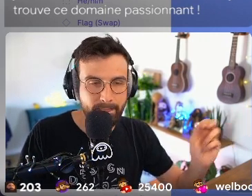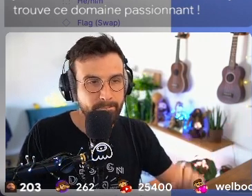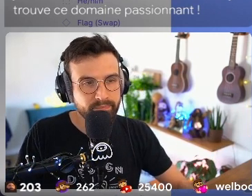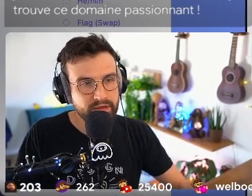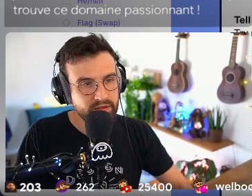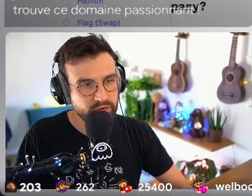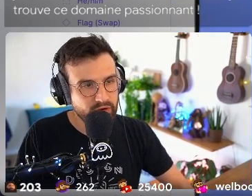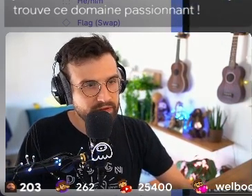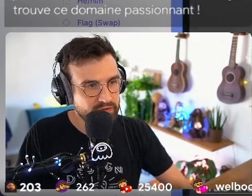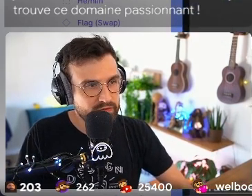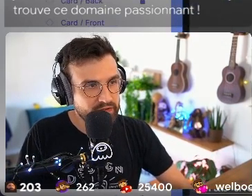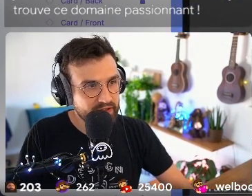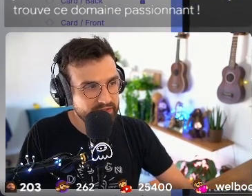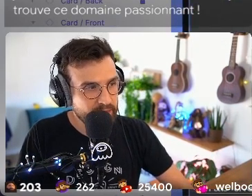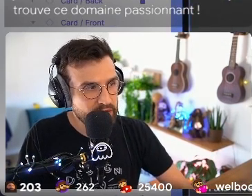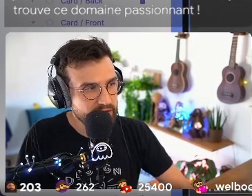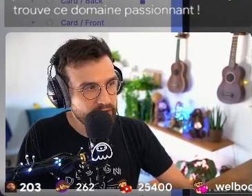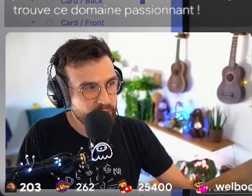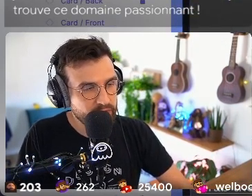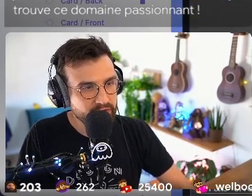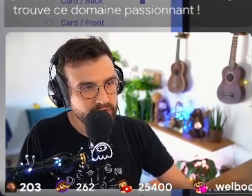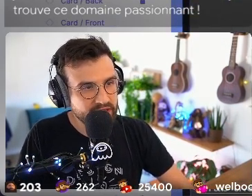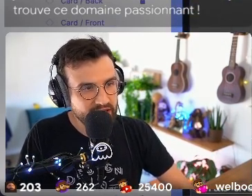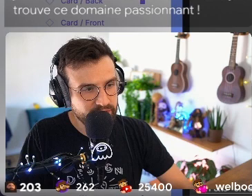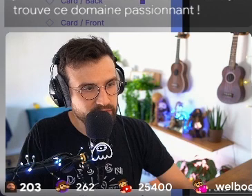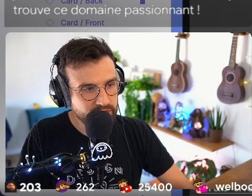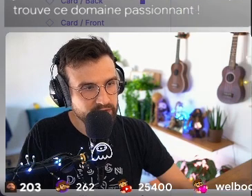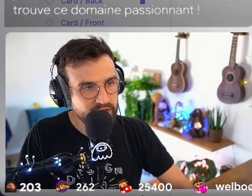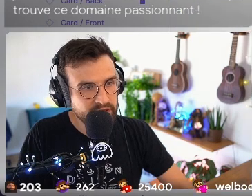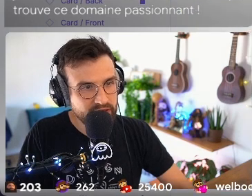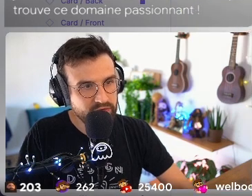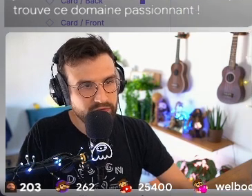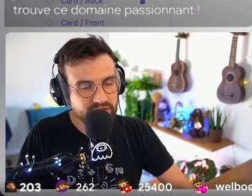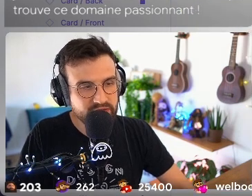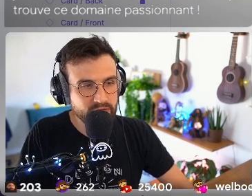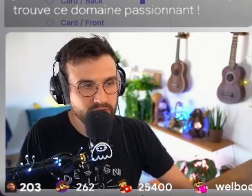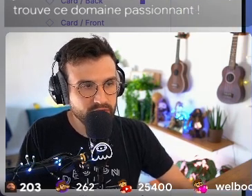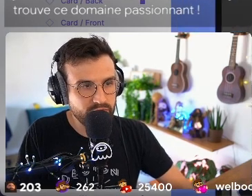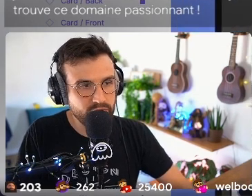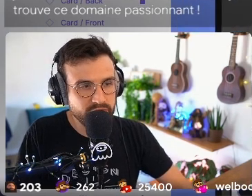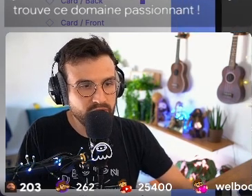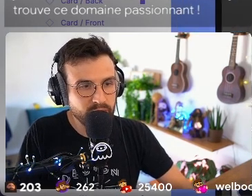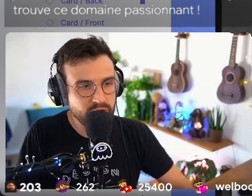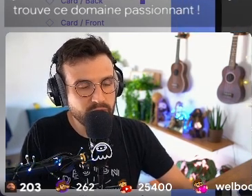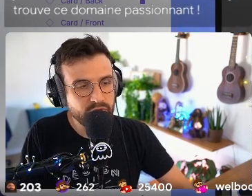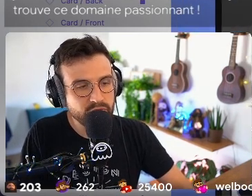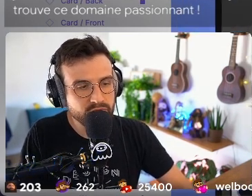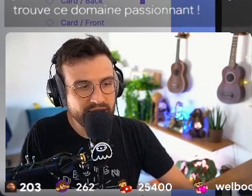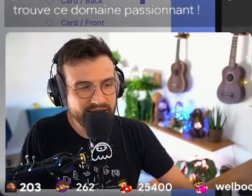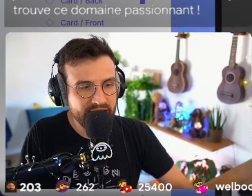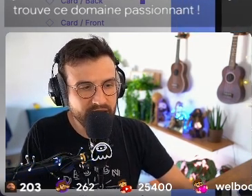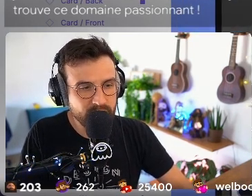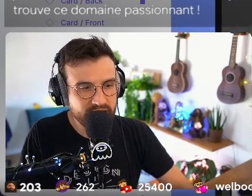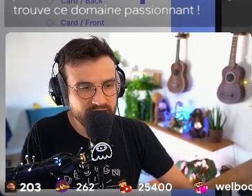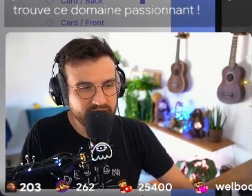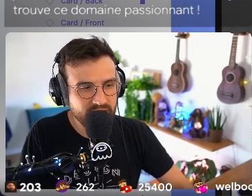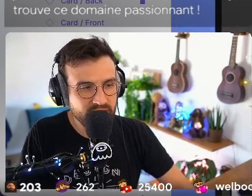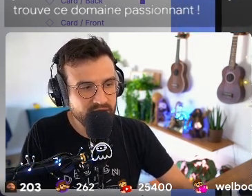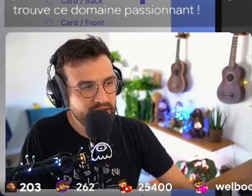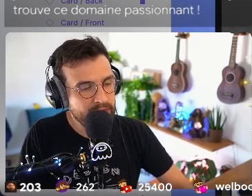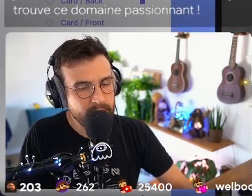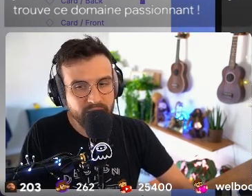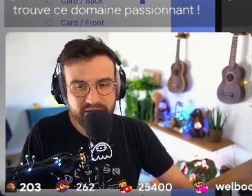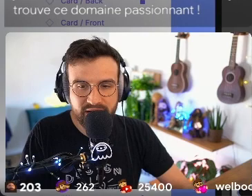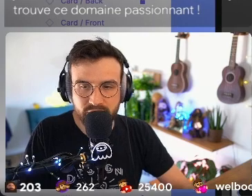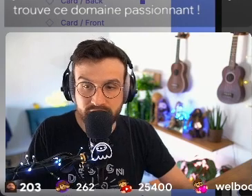Voilà. Donc en fait, ça c'est un symbole, un composant, card front. Et tu configures un petit peu ta carte, tu mets des